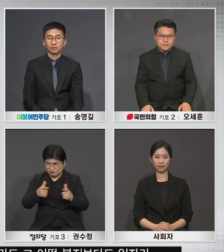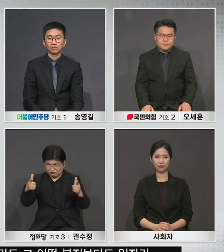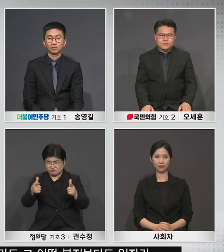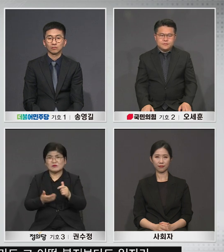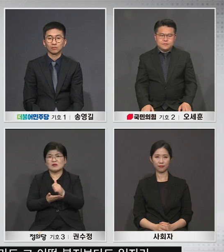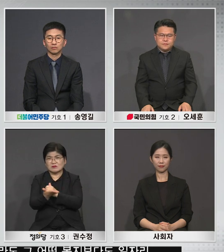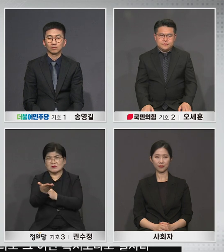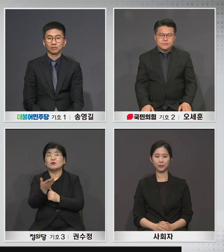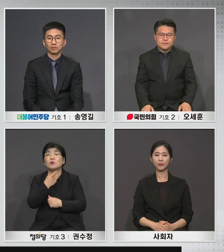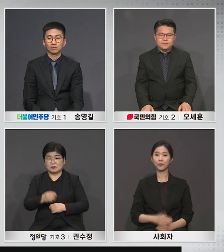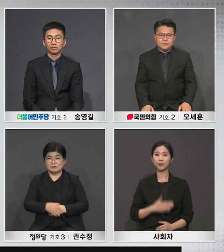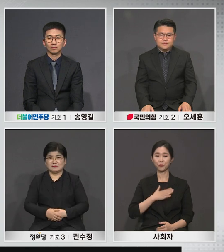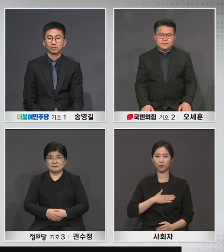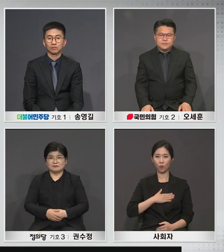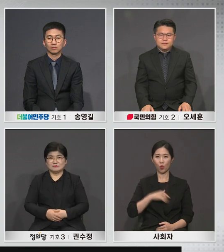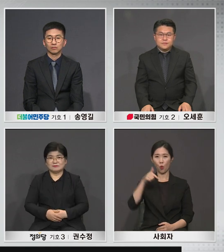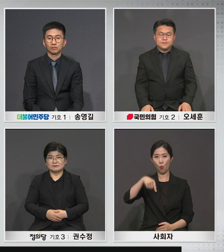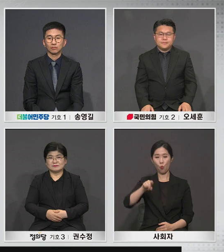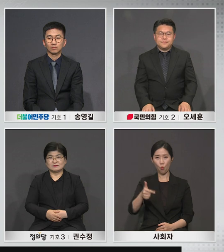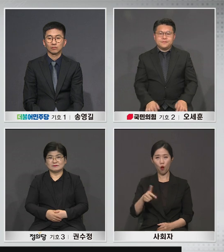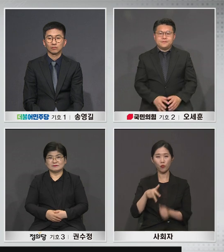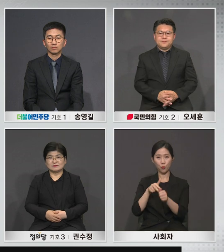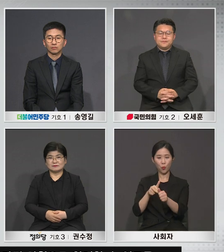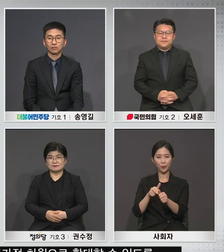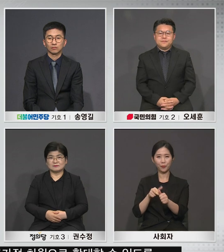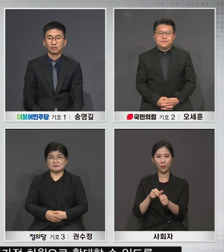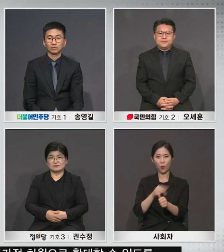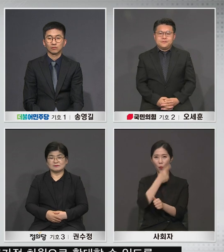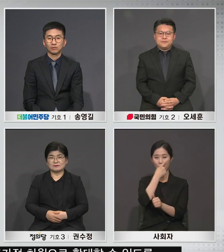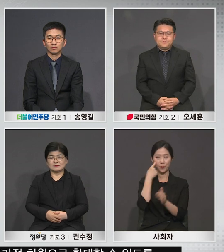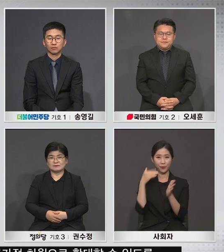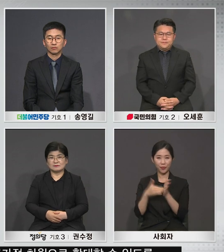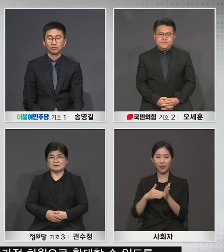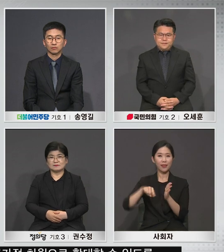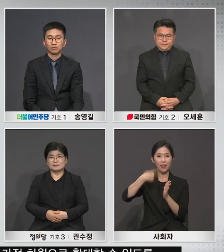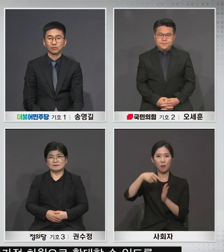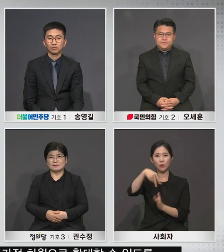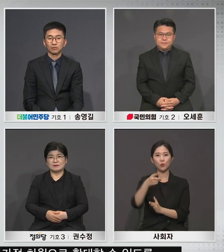하겠습니다. 권순정 후보의 정책 발표 잘 들었고요. 이번엔 송영길 후보님.